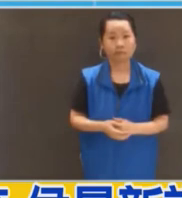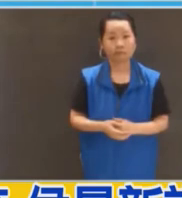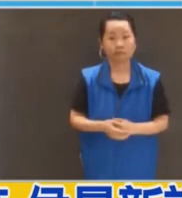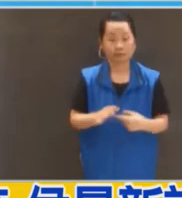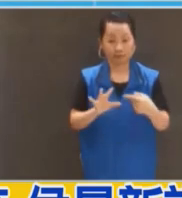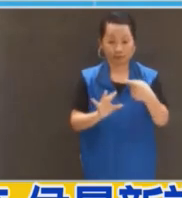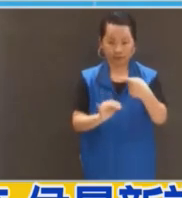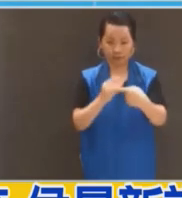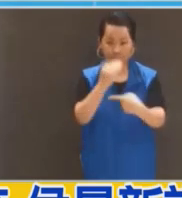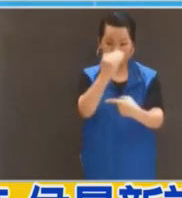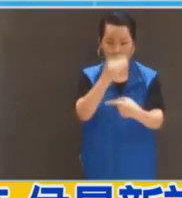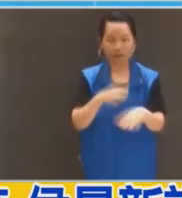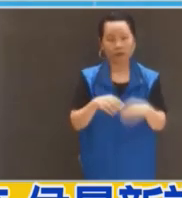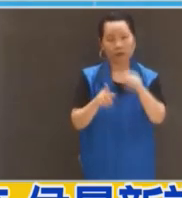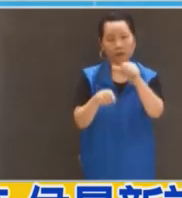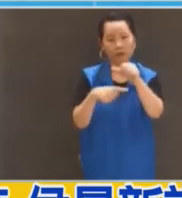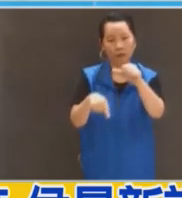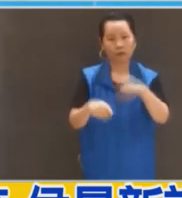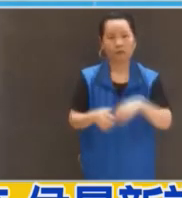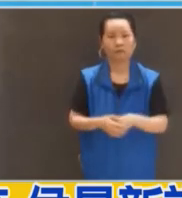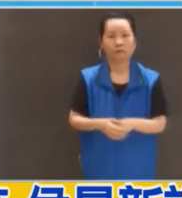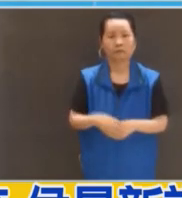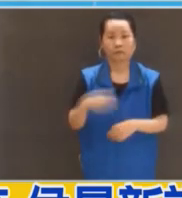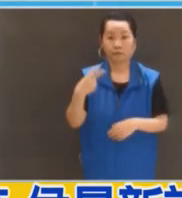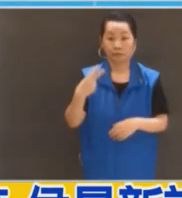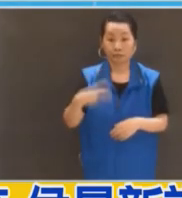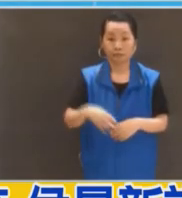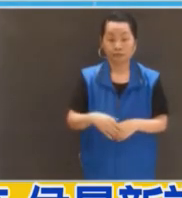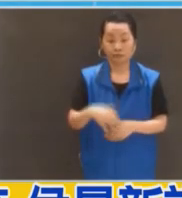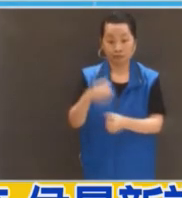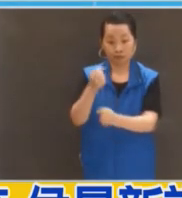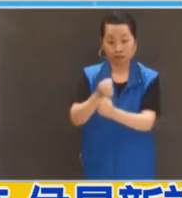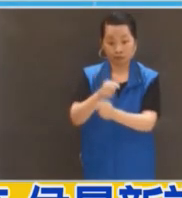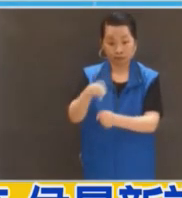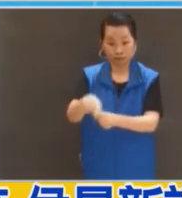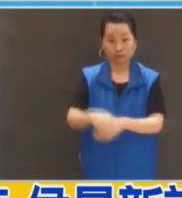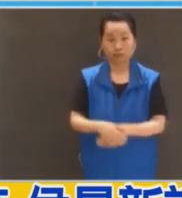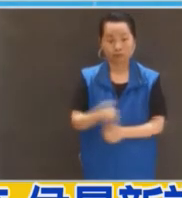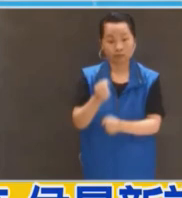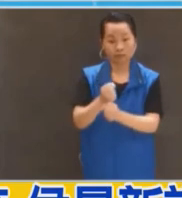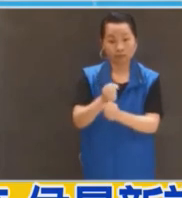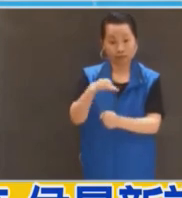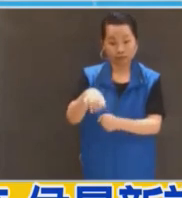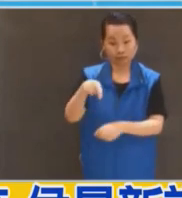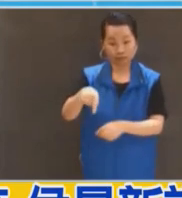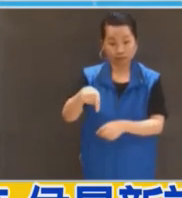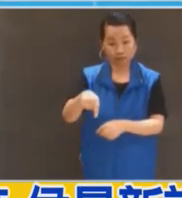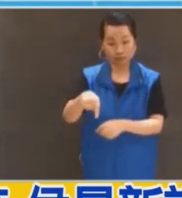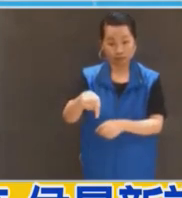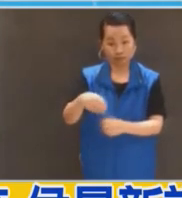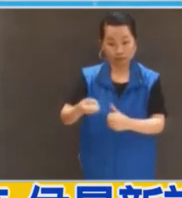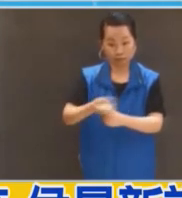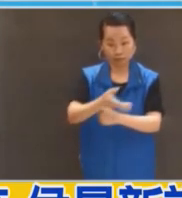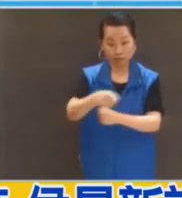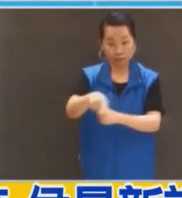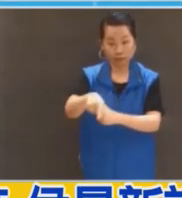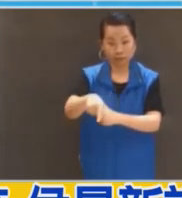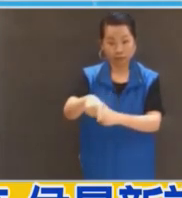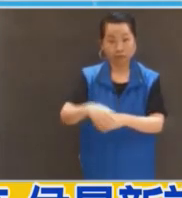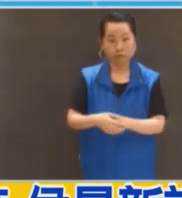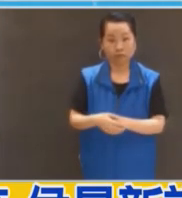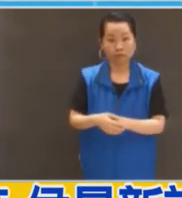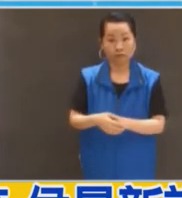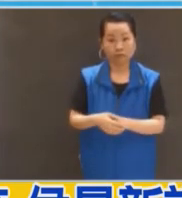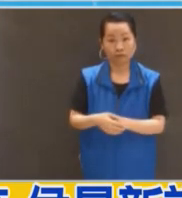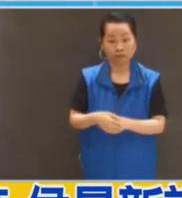9%，就是5个人。至于我们的职场，其实职场是这一波所有的感染源传